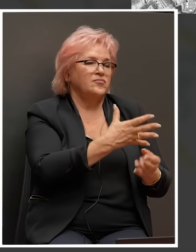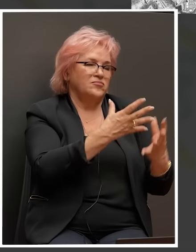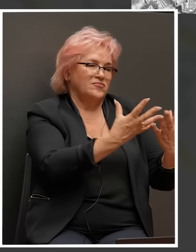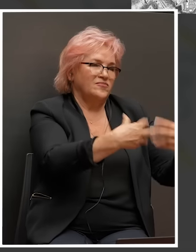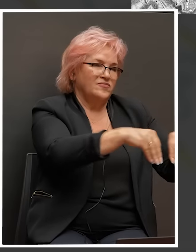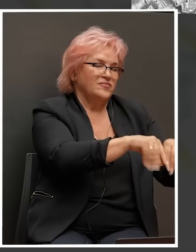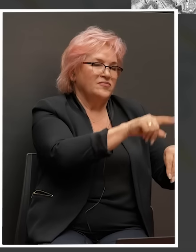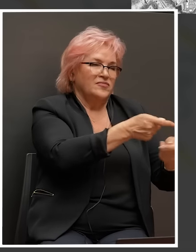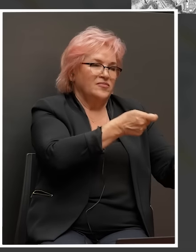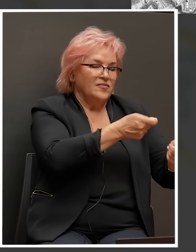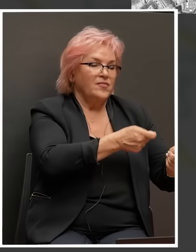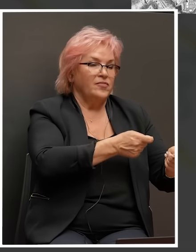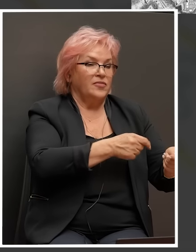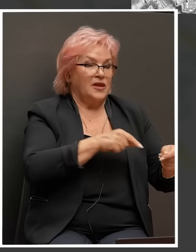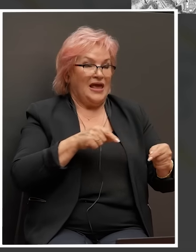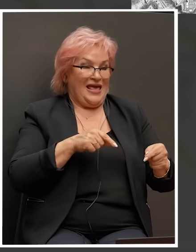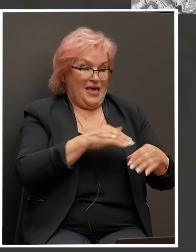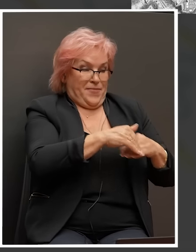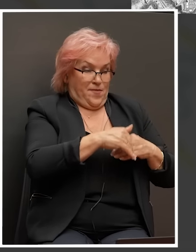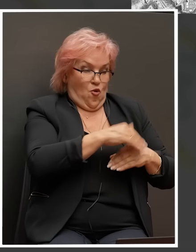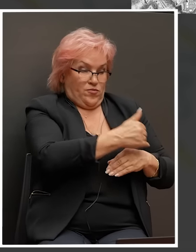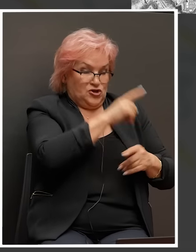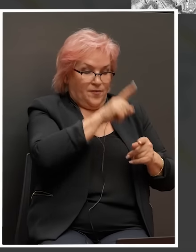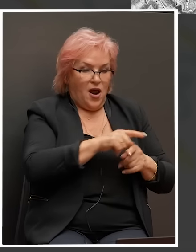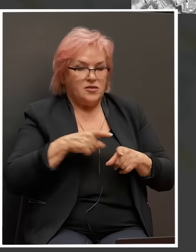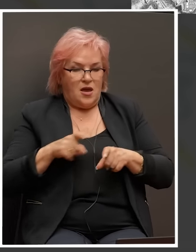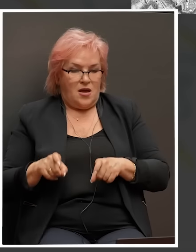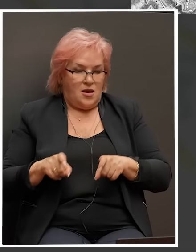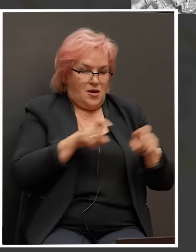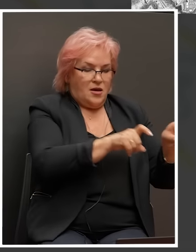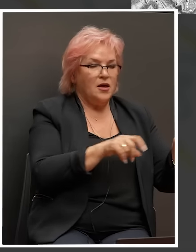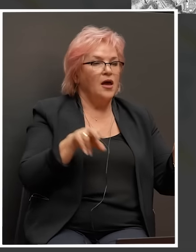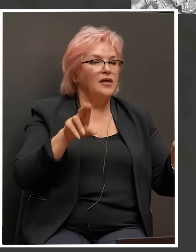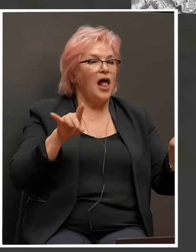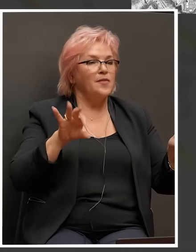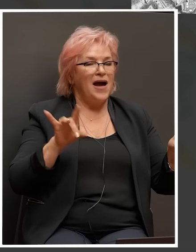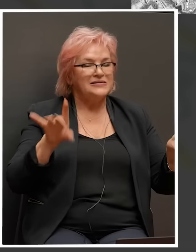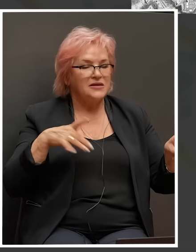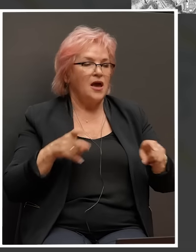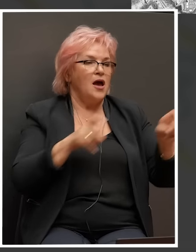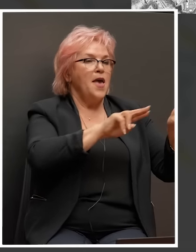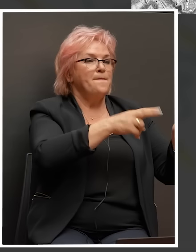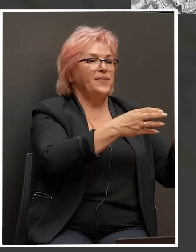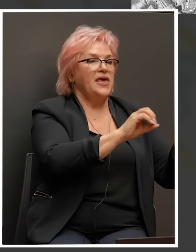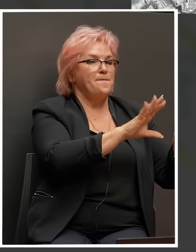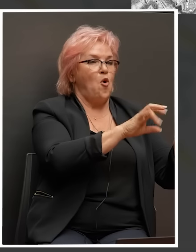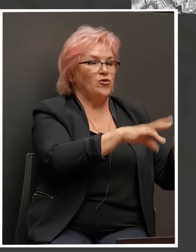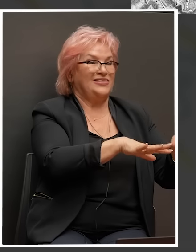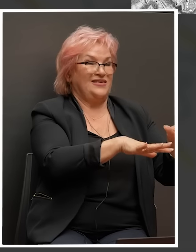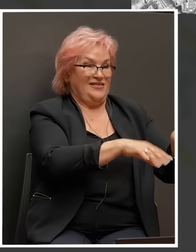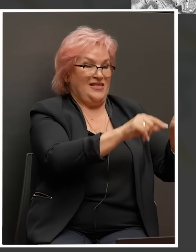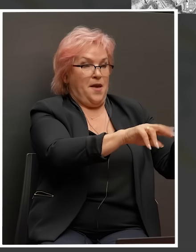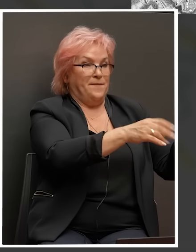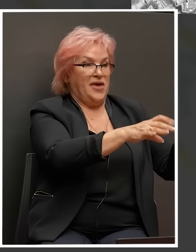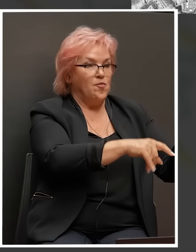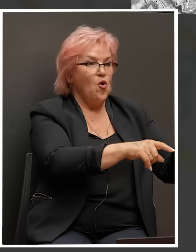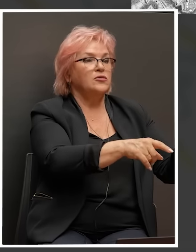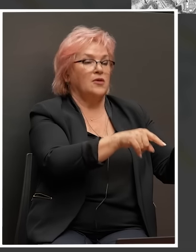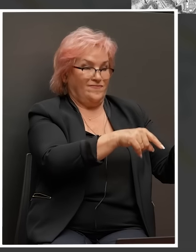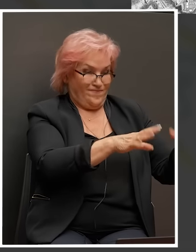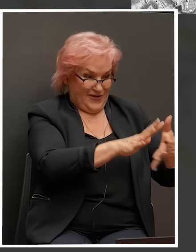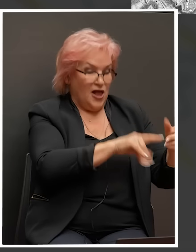перебирается из Далмации в Пьемонт. В Пьемонте, соответственно, они и